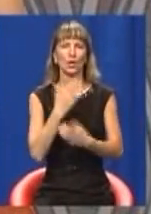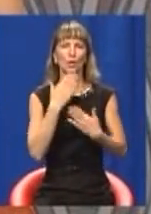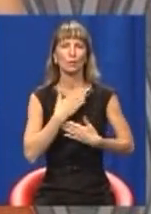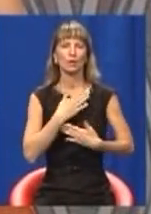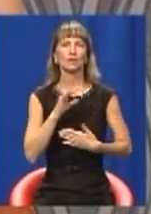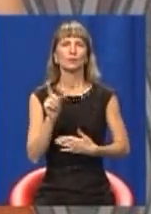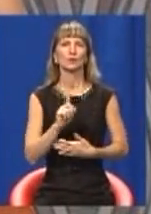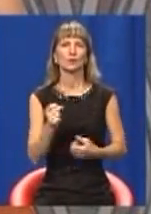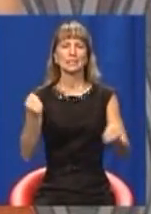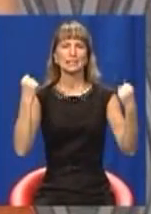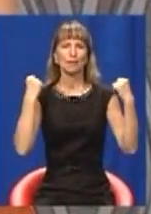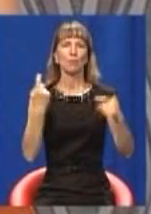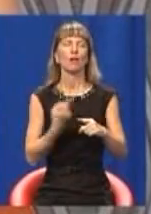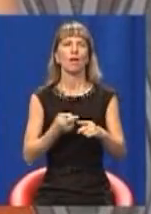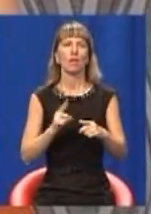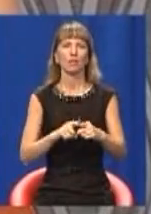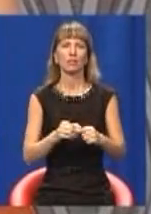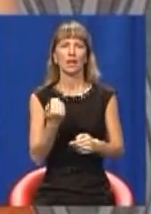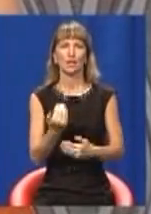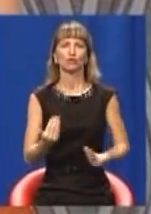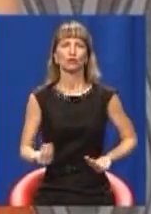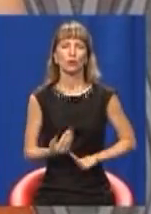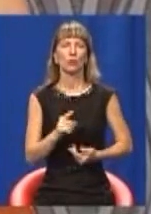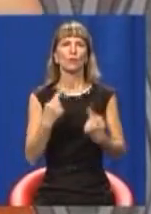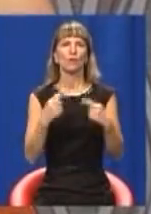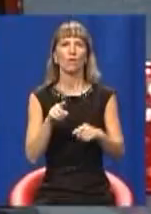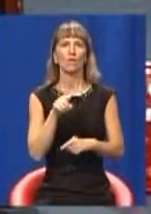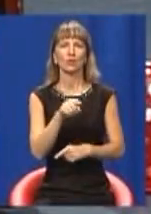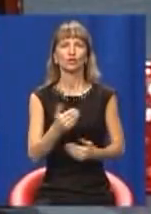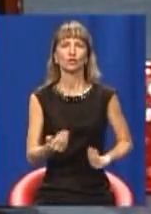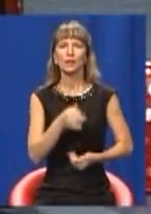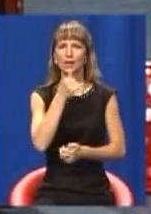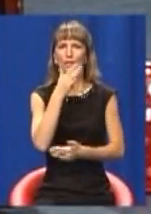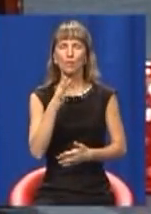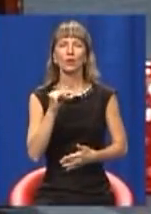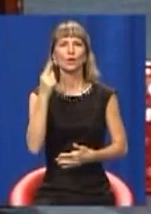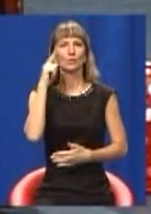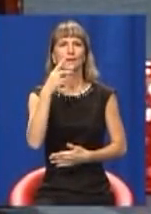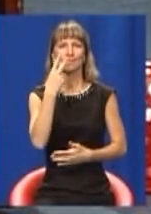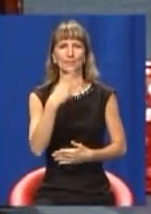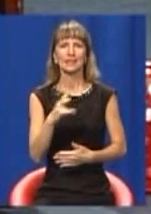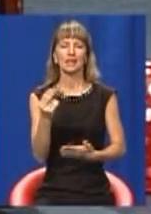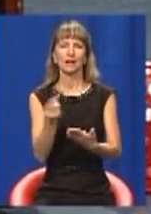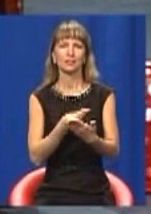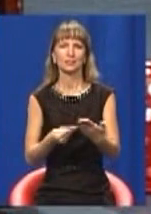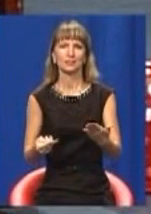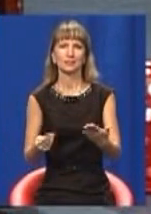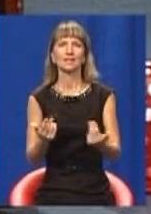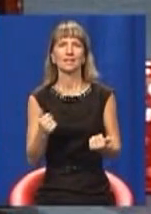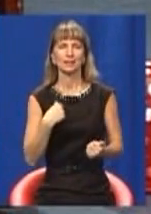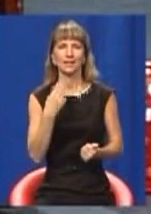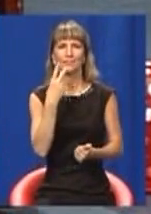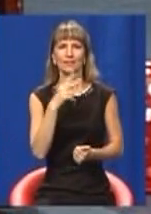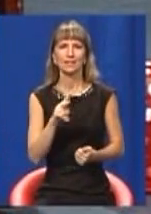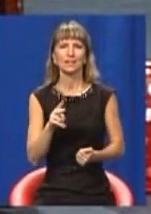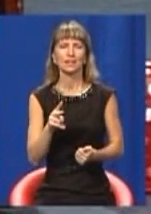полюбляють, тому що спорт – це взагалі сенс їхнього життя, просто інакше вони не можуть жити. І я думаю, ти бачила його на картинці чи ні? Да, я